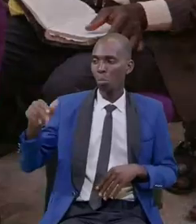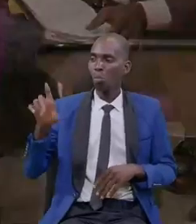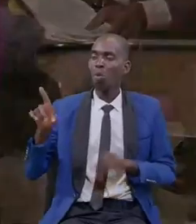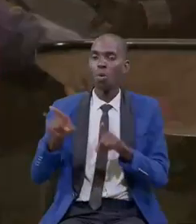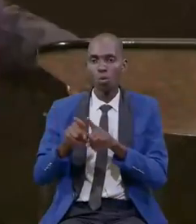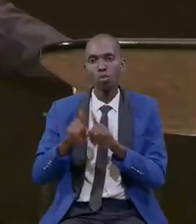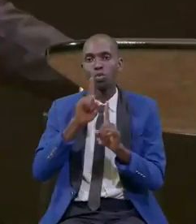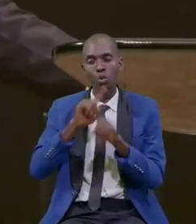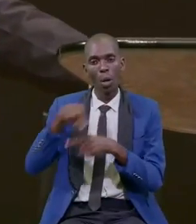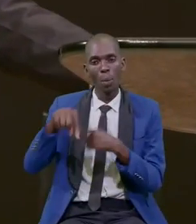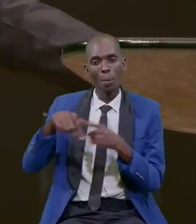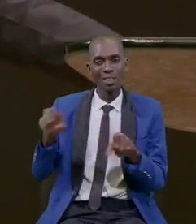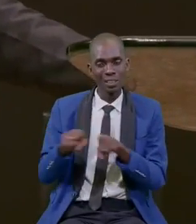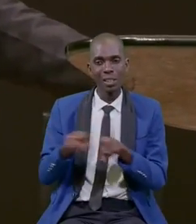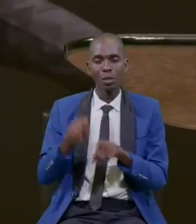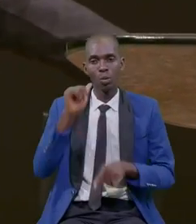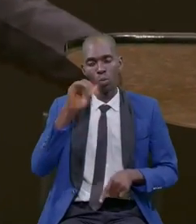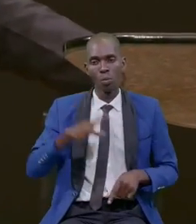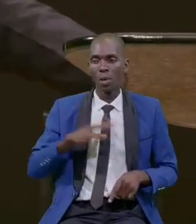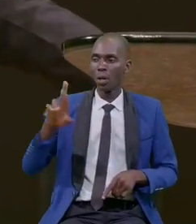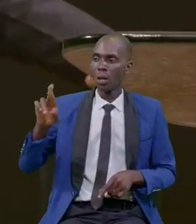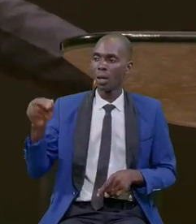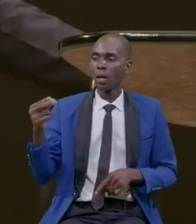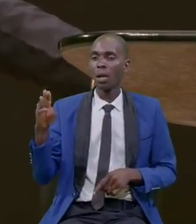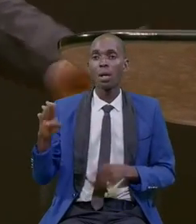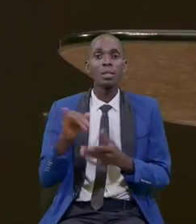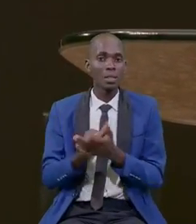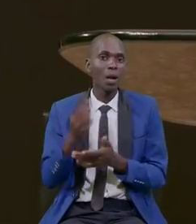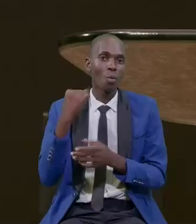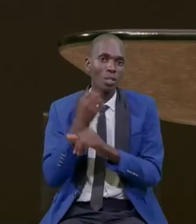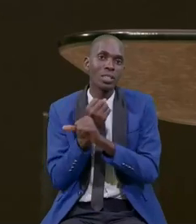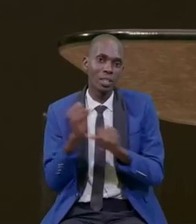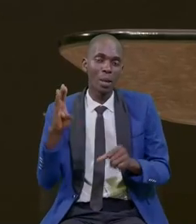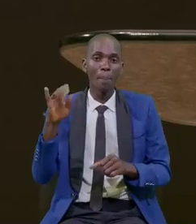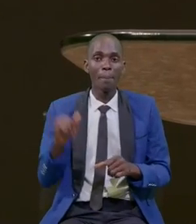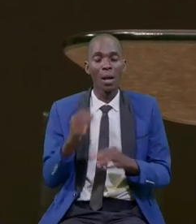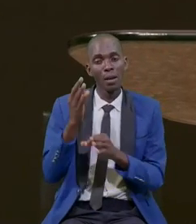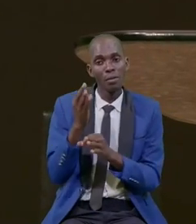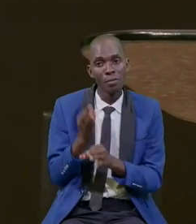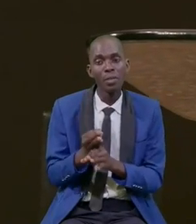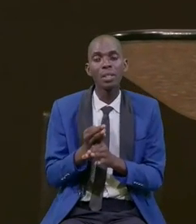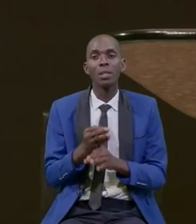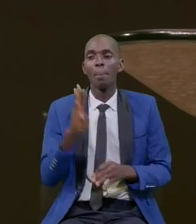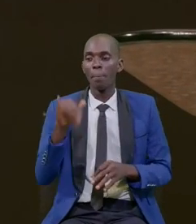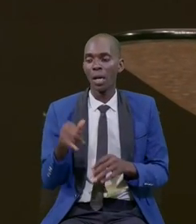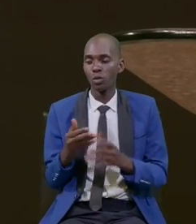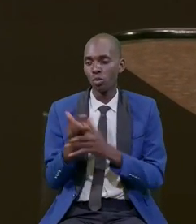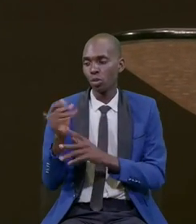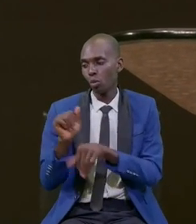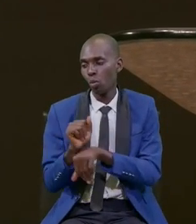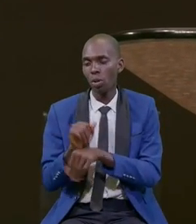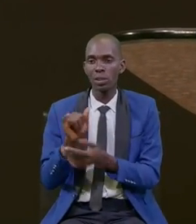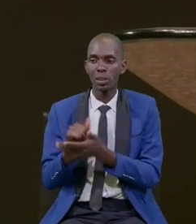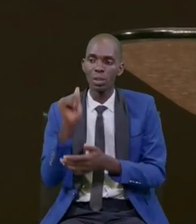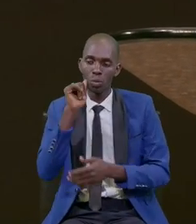Rahab. Elle était sauvée par la foi, mais elle a manifesté sa foi par les œuvres qu'elle a faites, par les